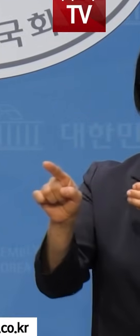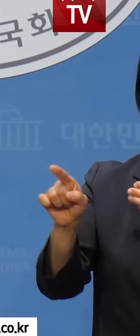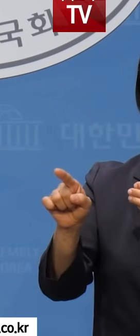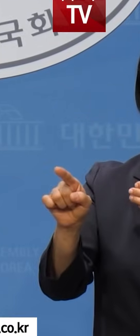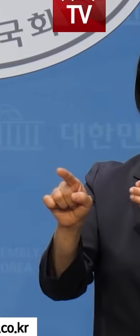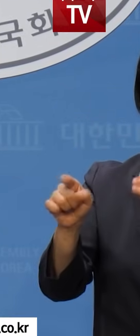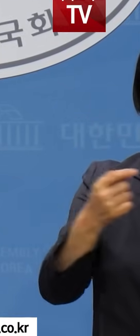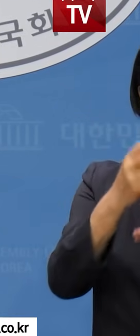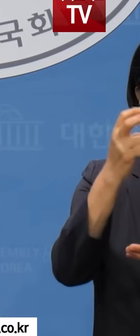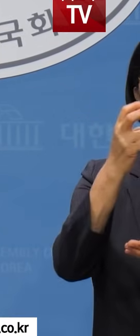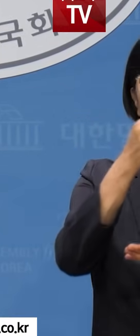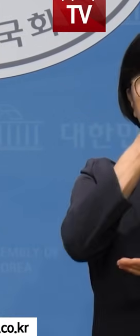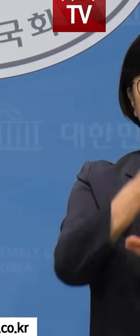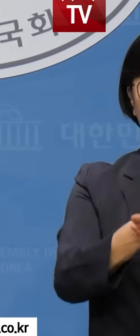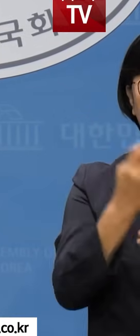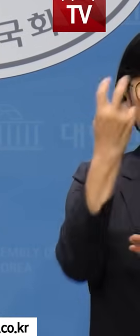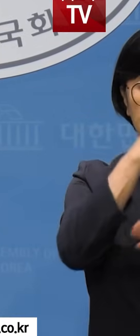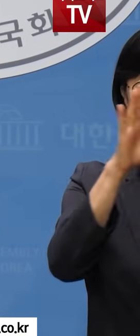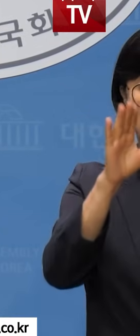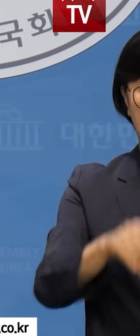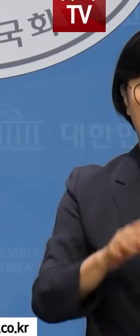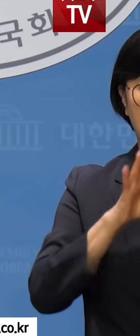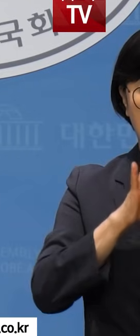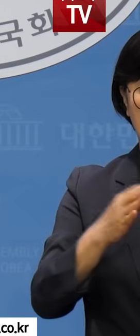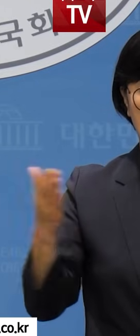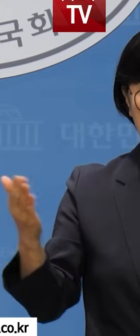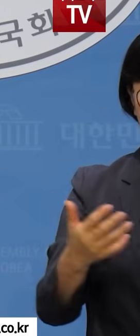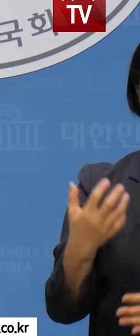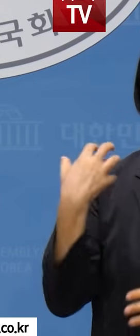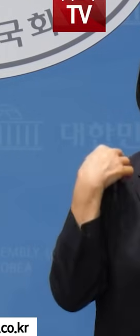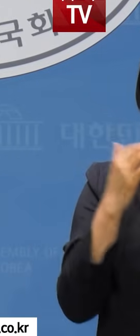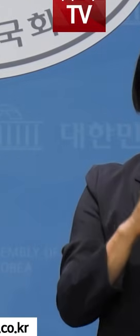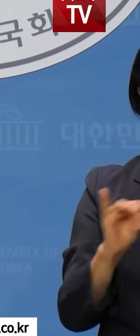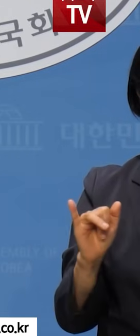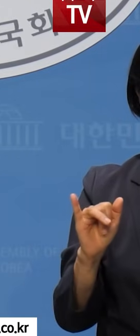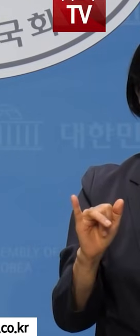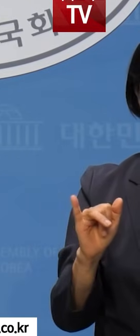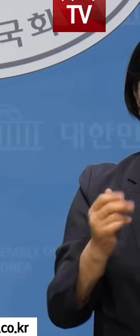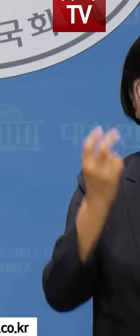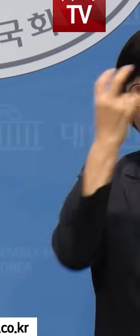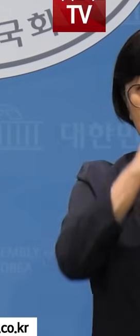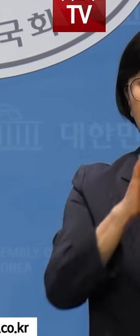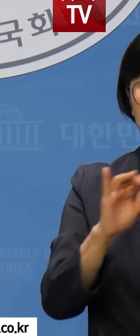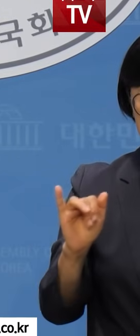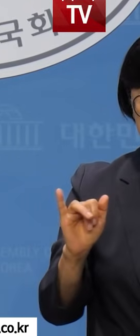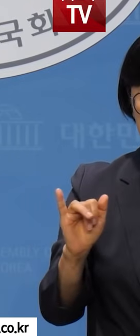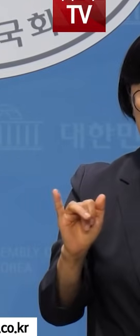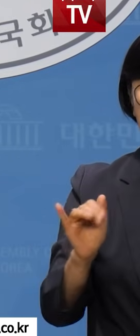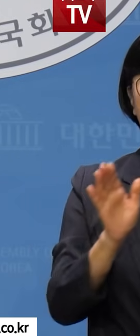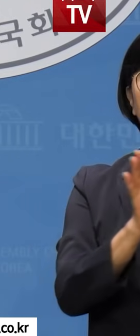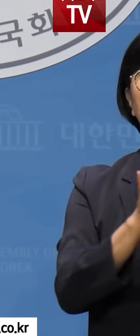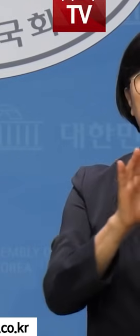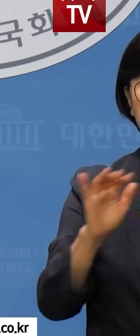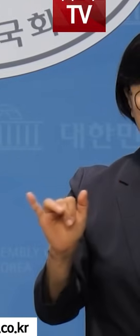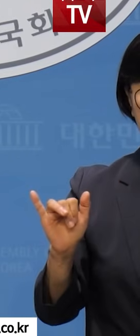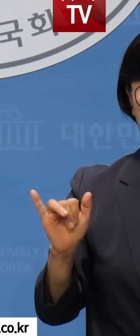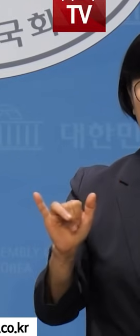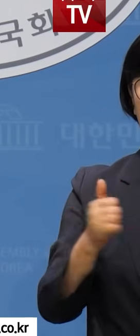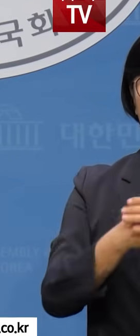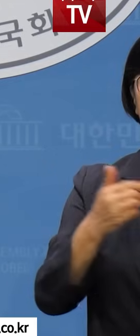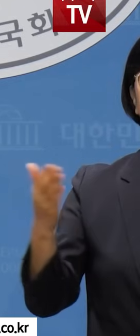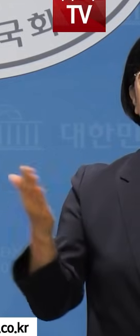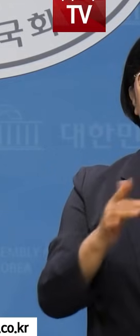밖에 범죄 수사에 관한 직무를 수행하는 자 또는 이를 감독하거나 보조하는 자가